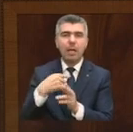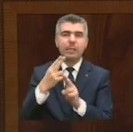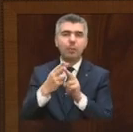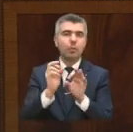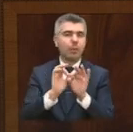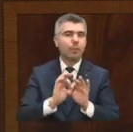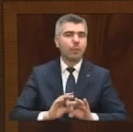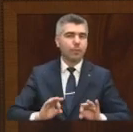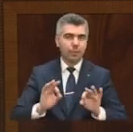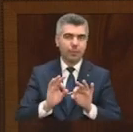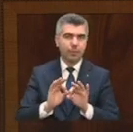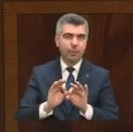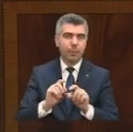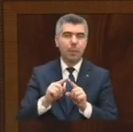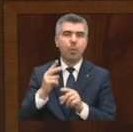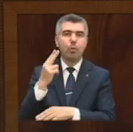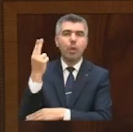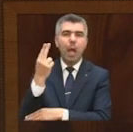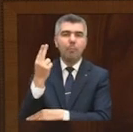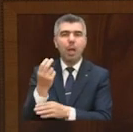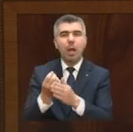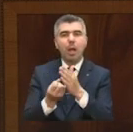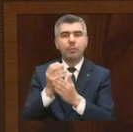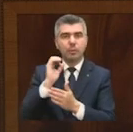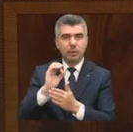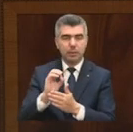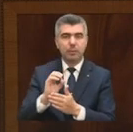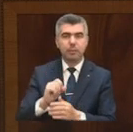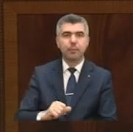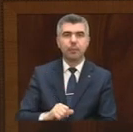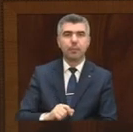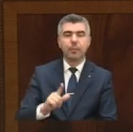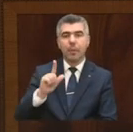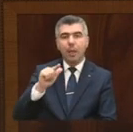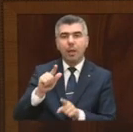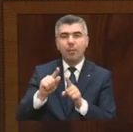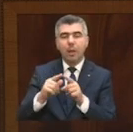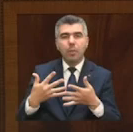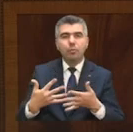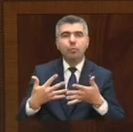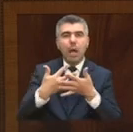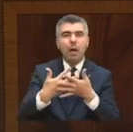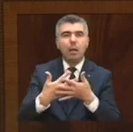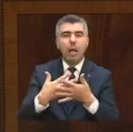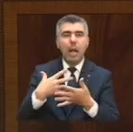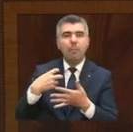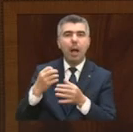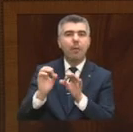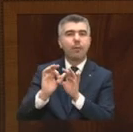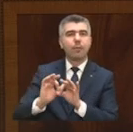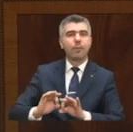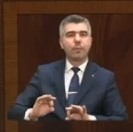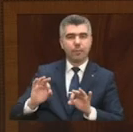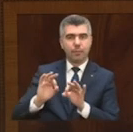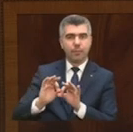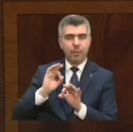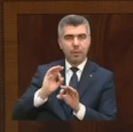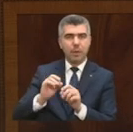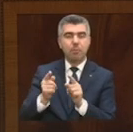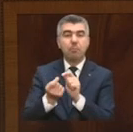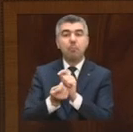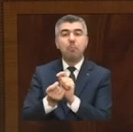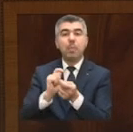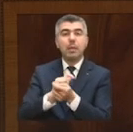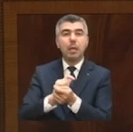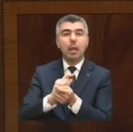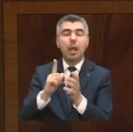متميزه لجامعه محدثه في اطار الشراكه وما عندهاش هدف ربحي خاص في اطار تعديل القانون